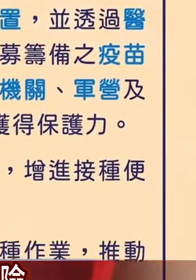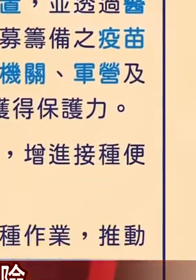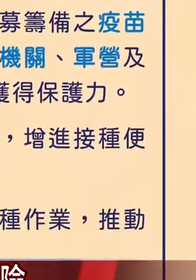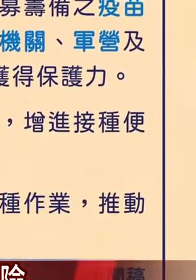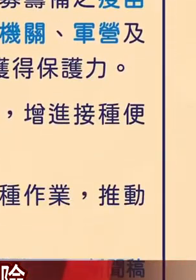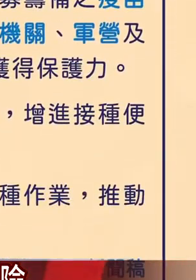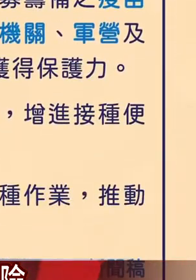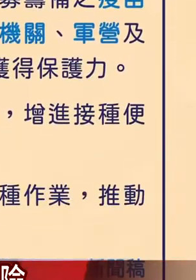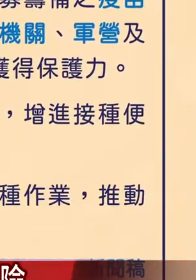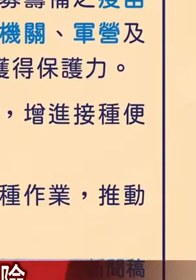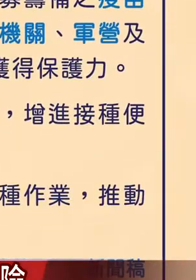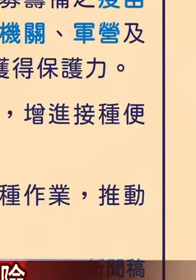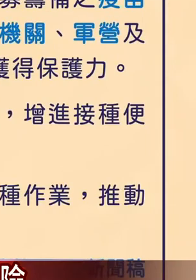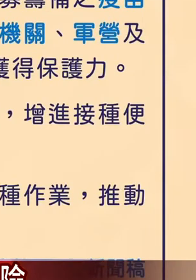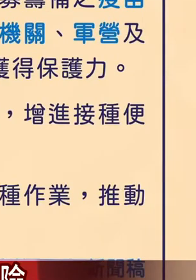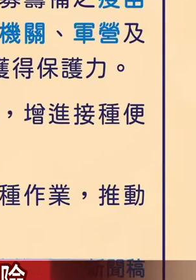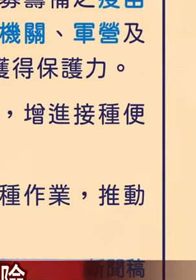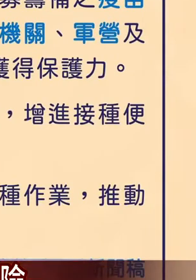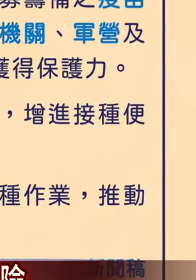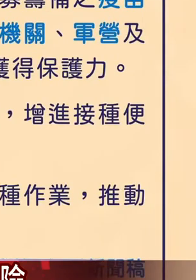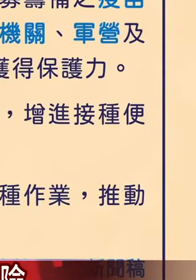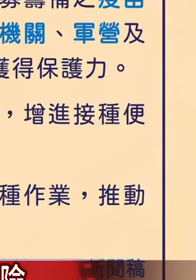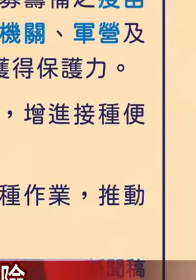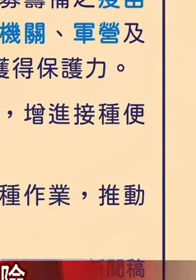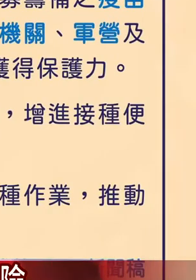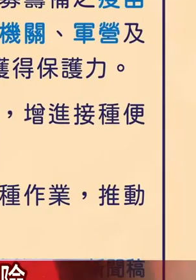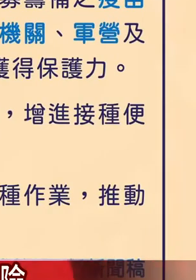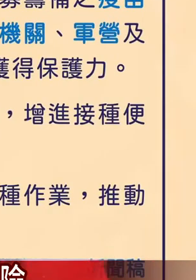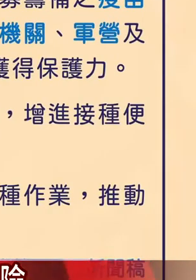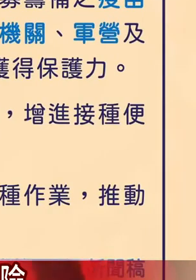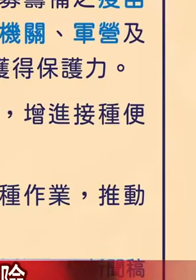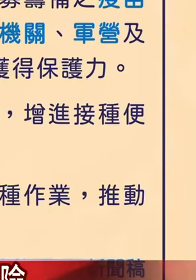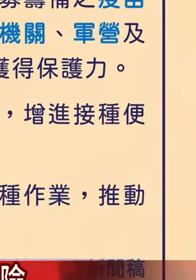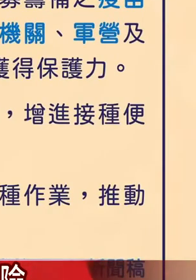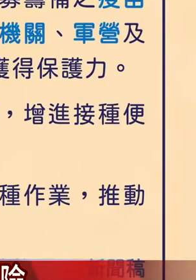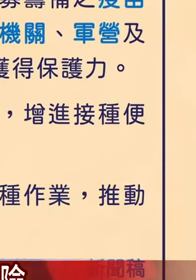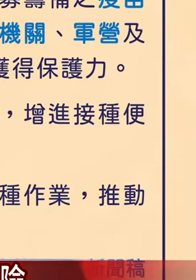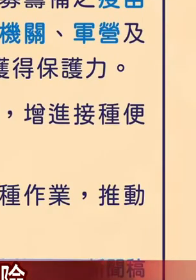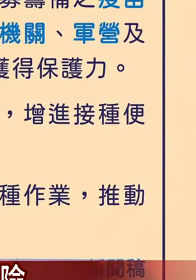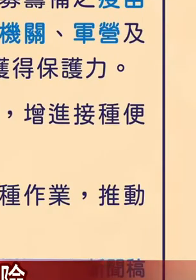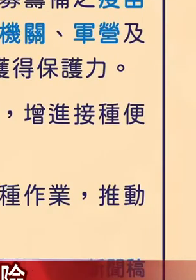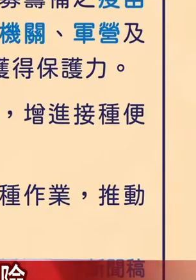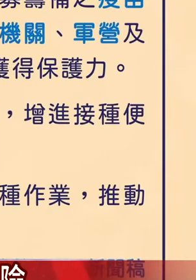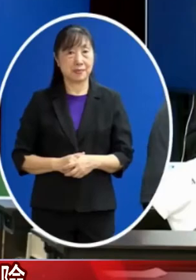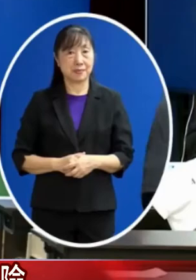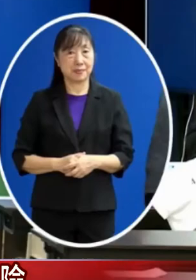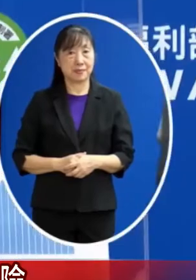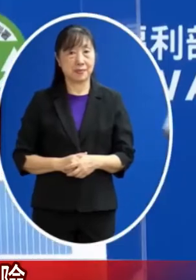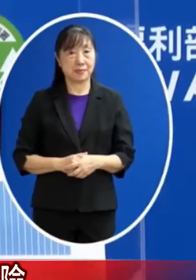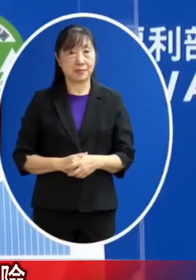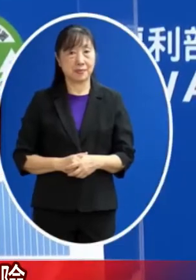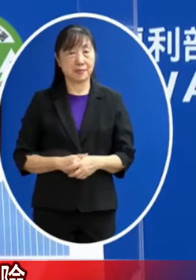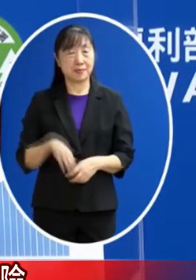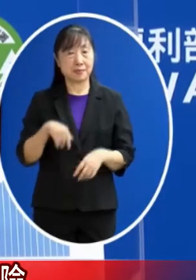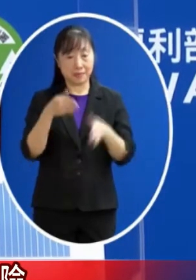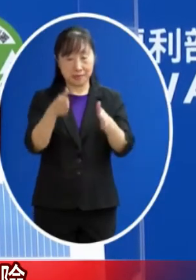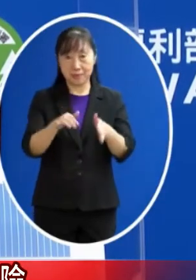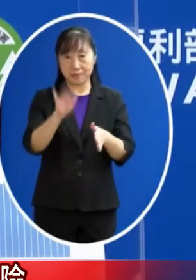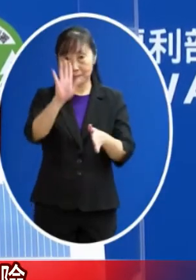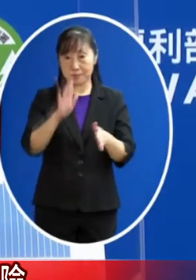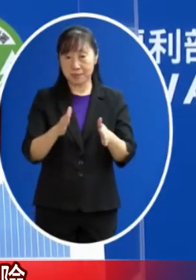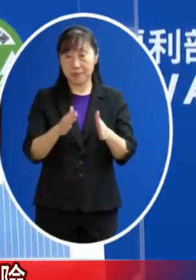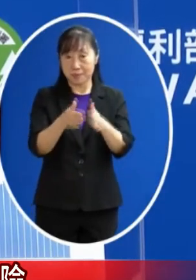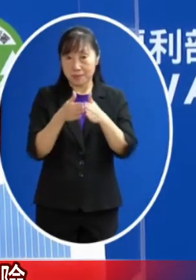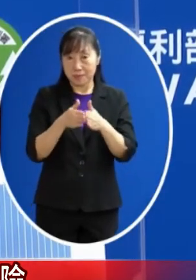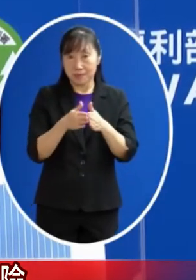置，并建立接种预约平台，提供民众预约服务。 那整体在所需要大规